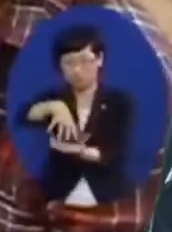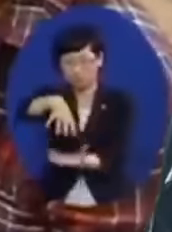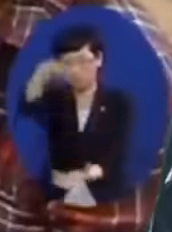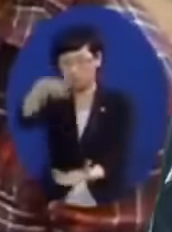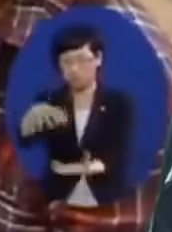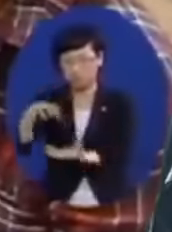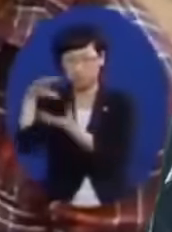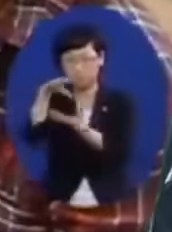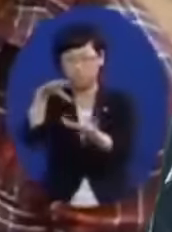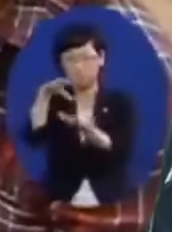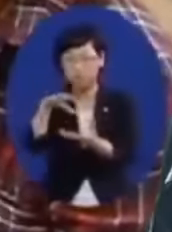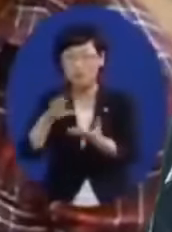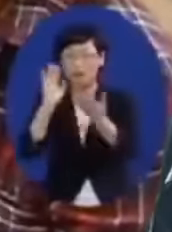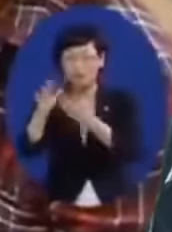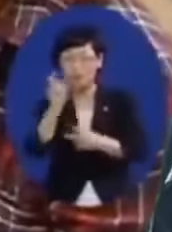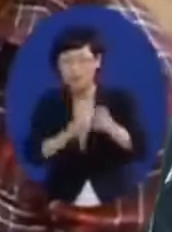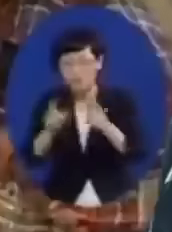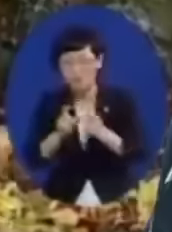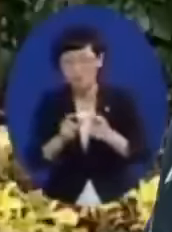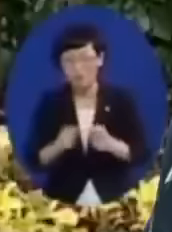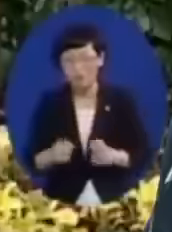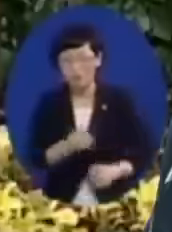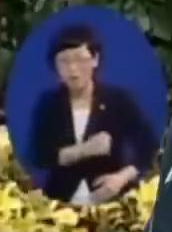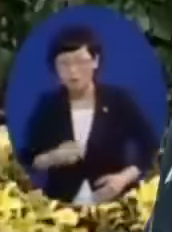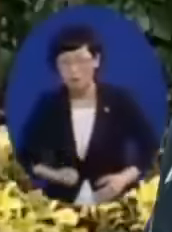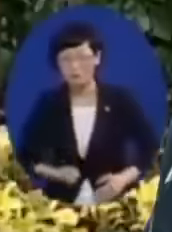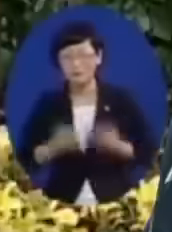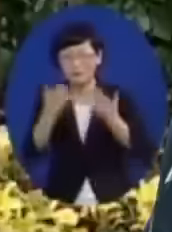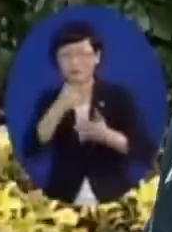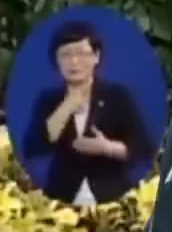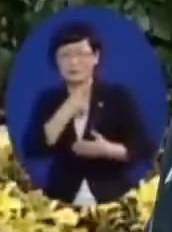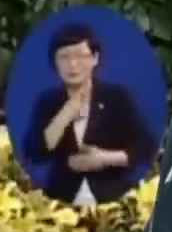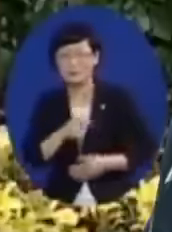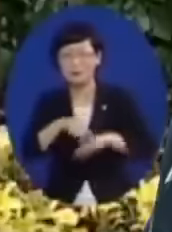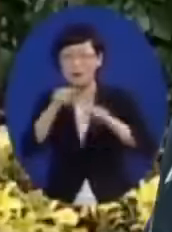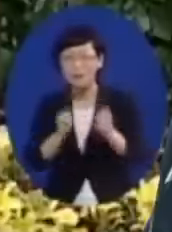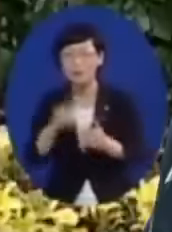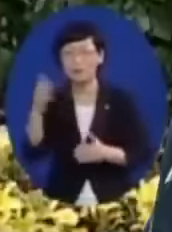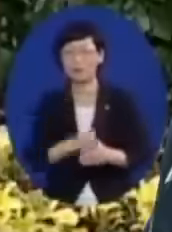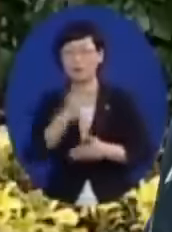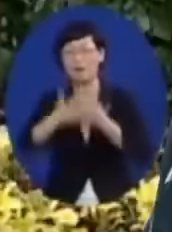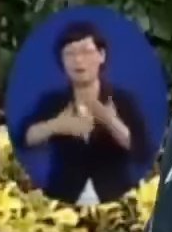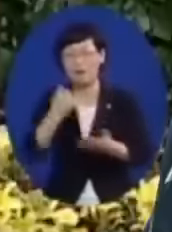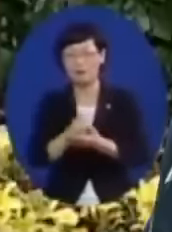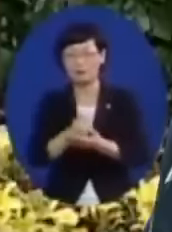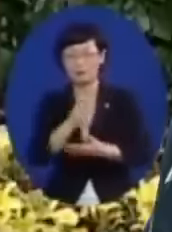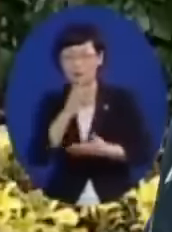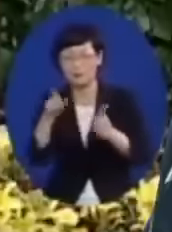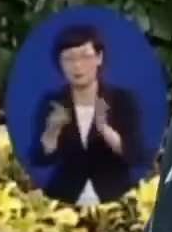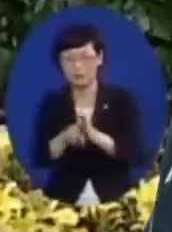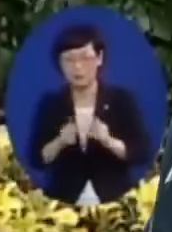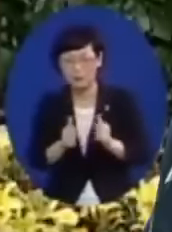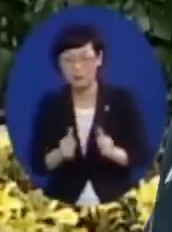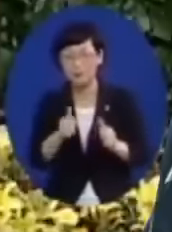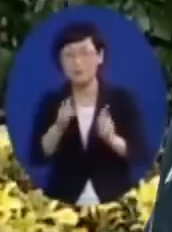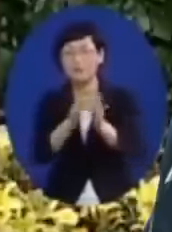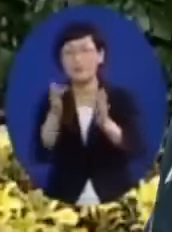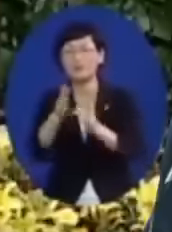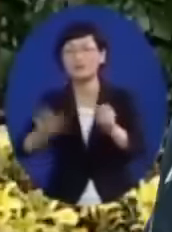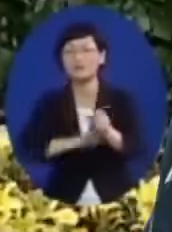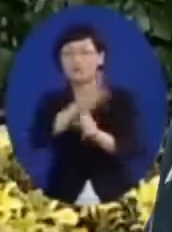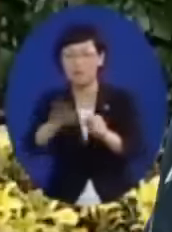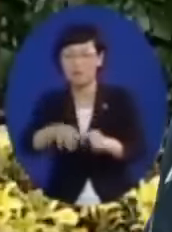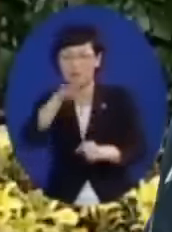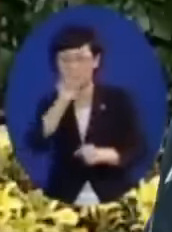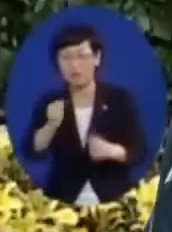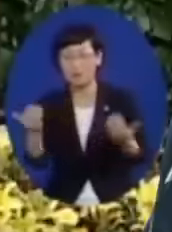많이 헌신을 하고 싶다는 생각을 하면서 70이라는 나이에 하나님의 자녀가 되어 예수님의 사랑에서 선한